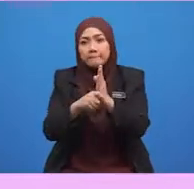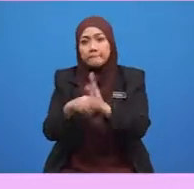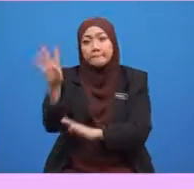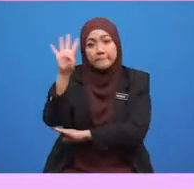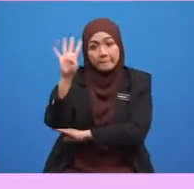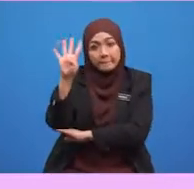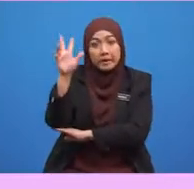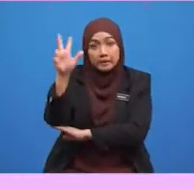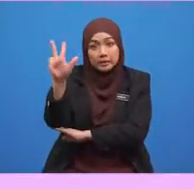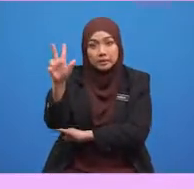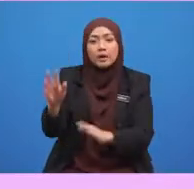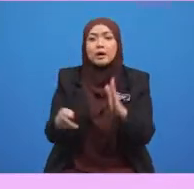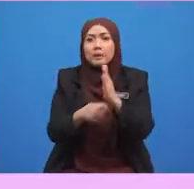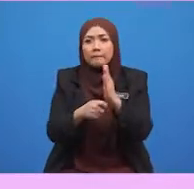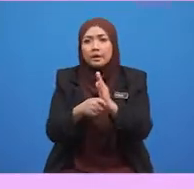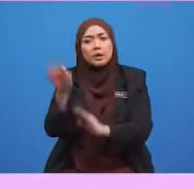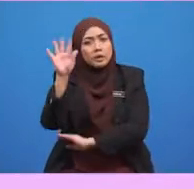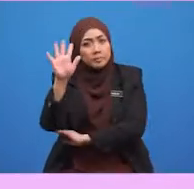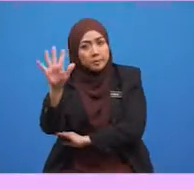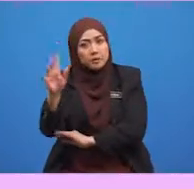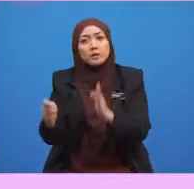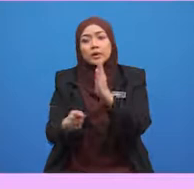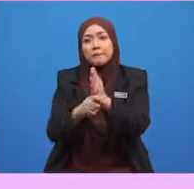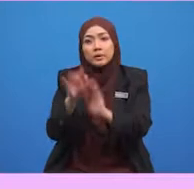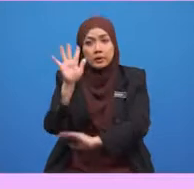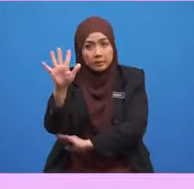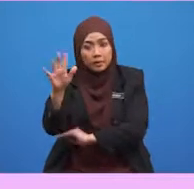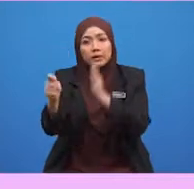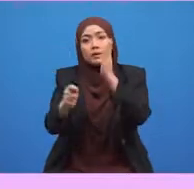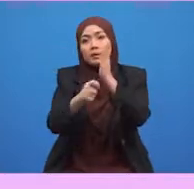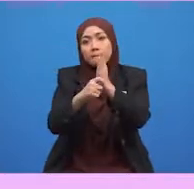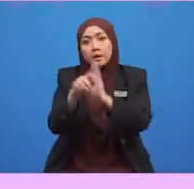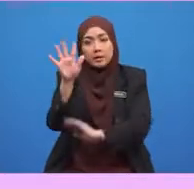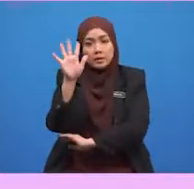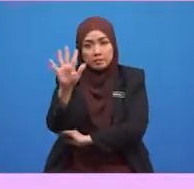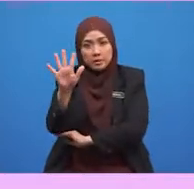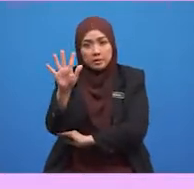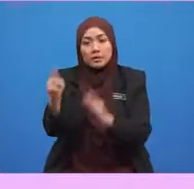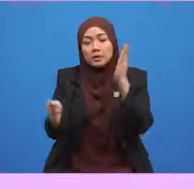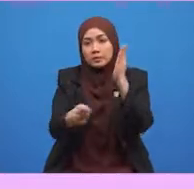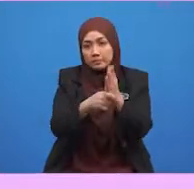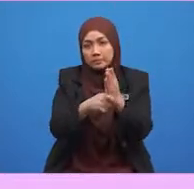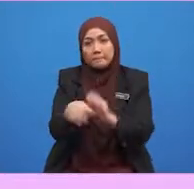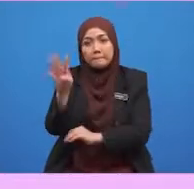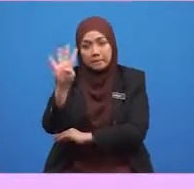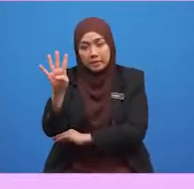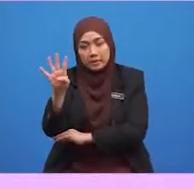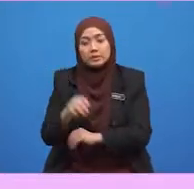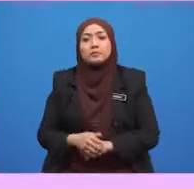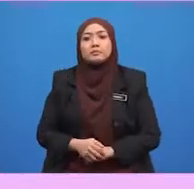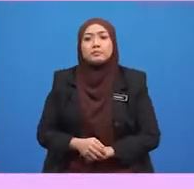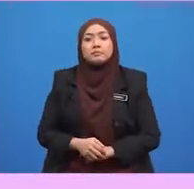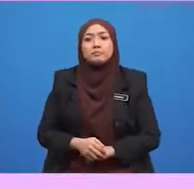tambah 4 tambah 5 tambah 5 tambah 5 tambah 4.